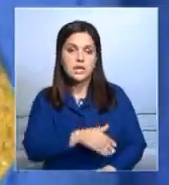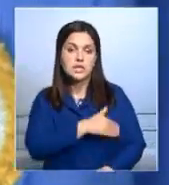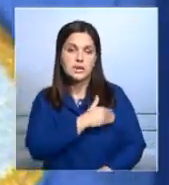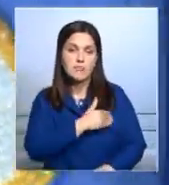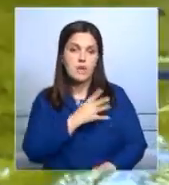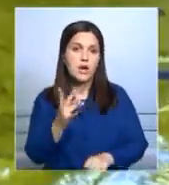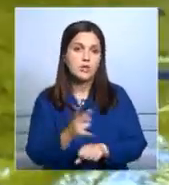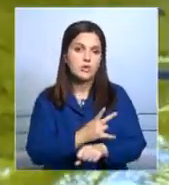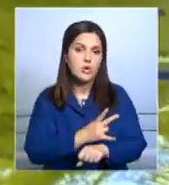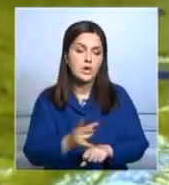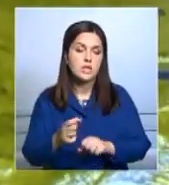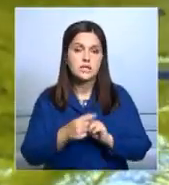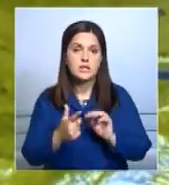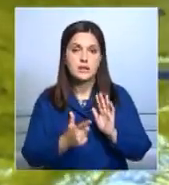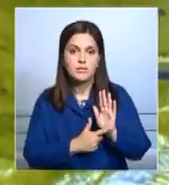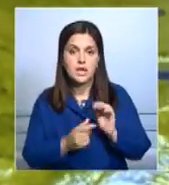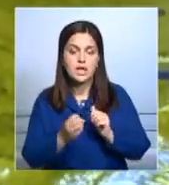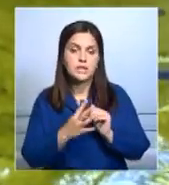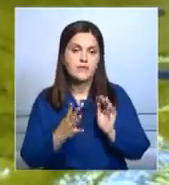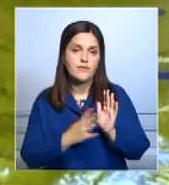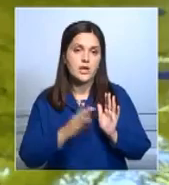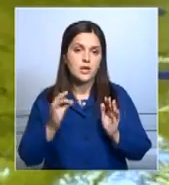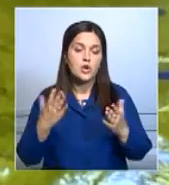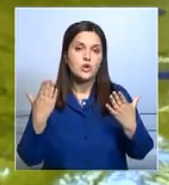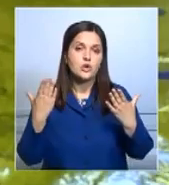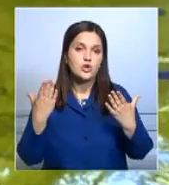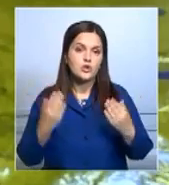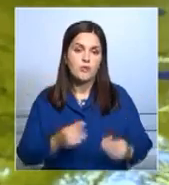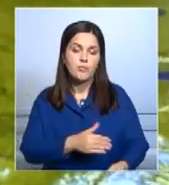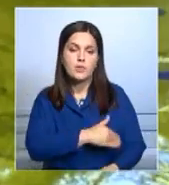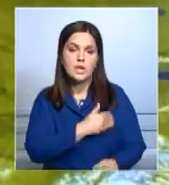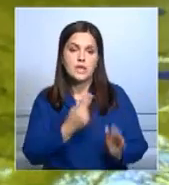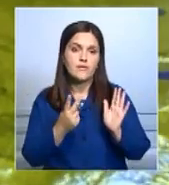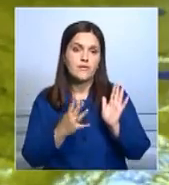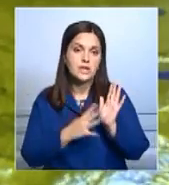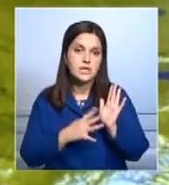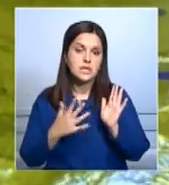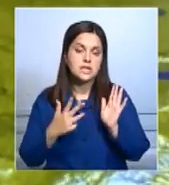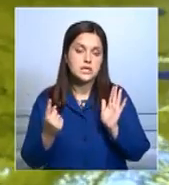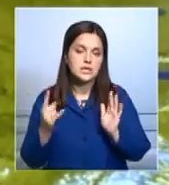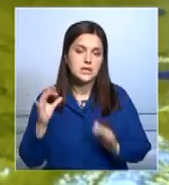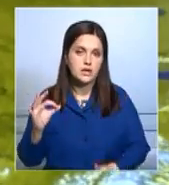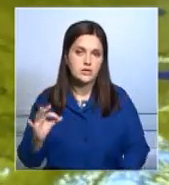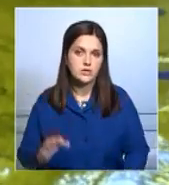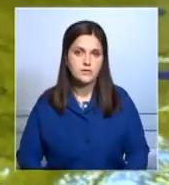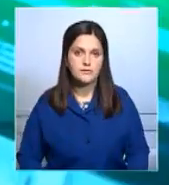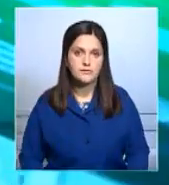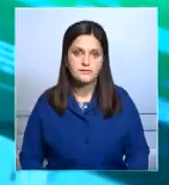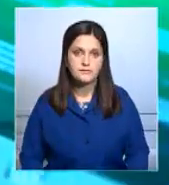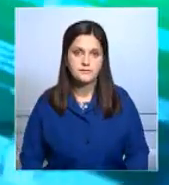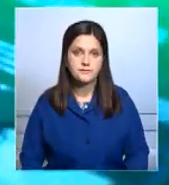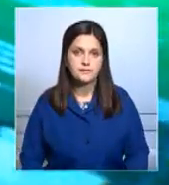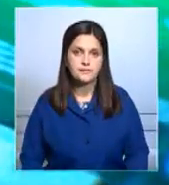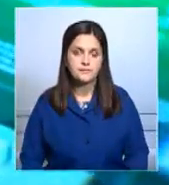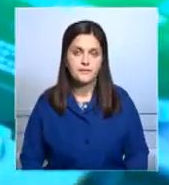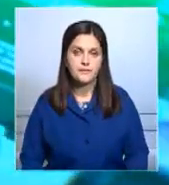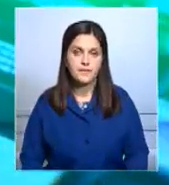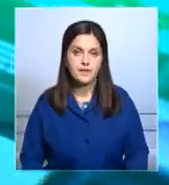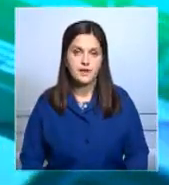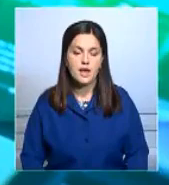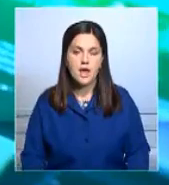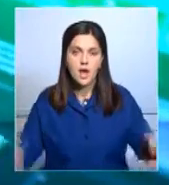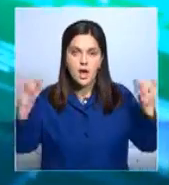ночью 17-19, днем температура 29-31 тепла. И